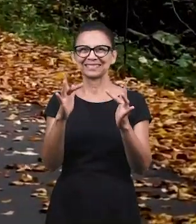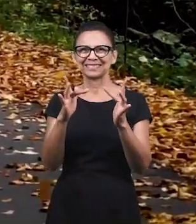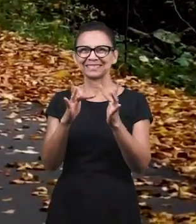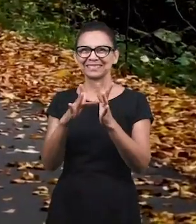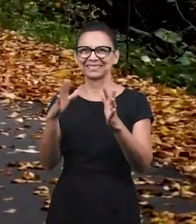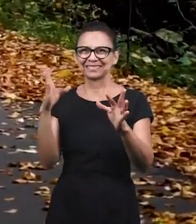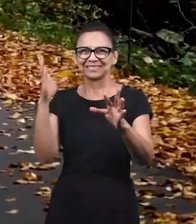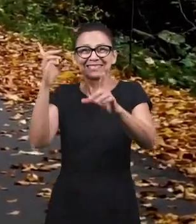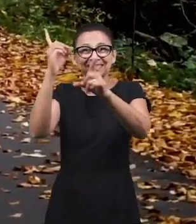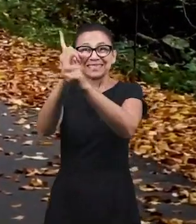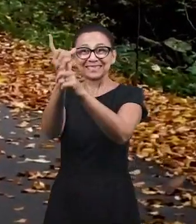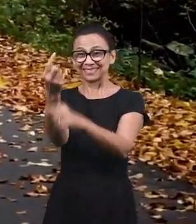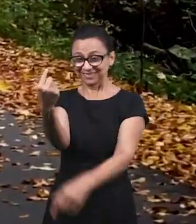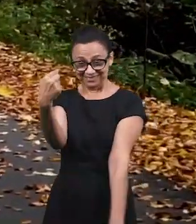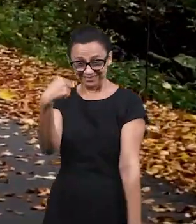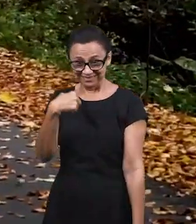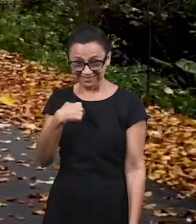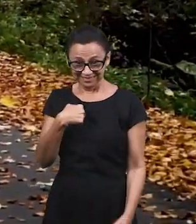agora sou